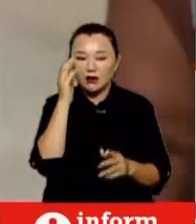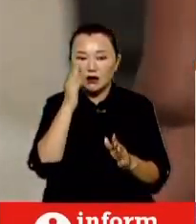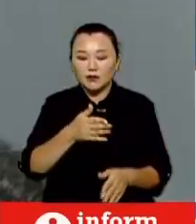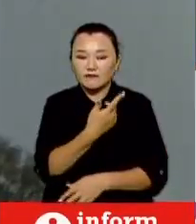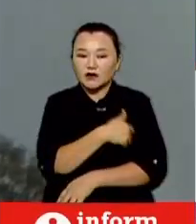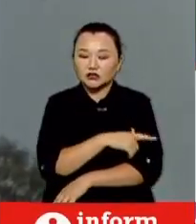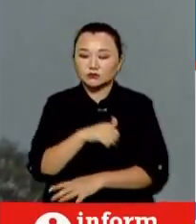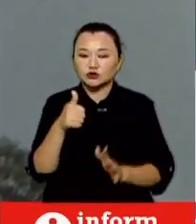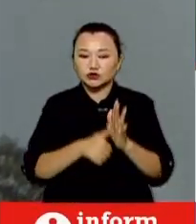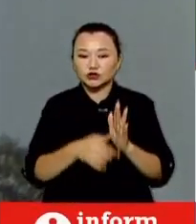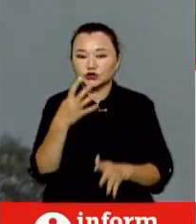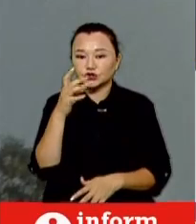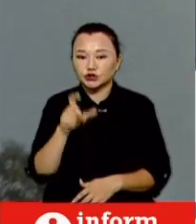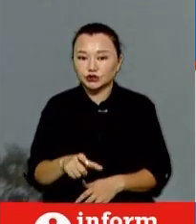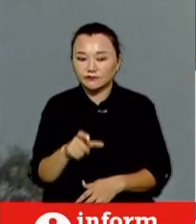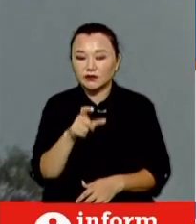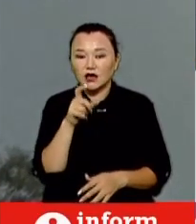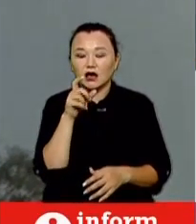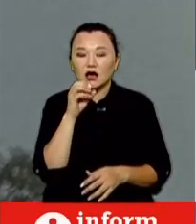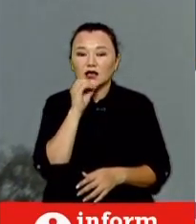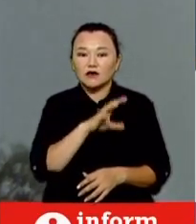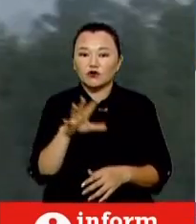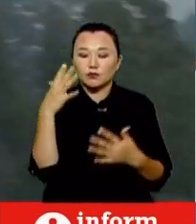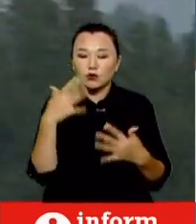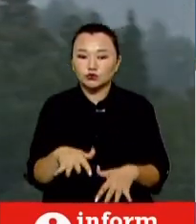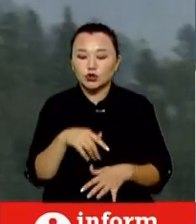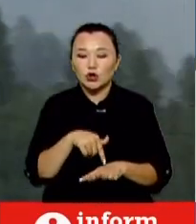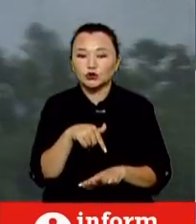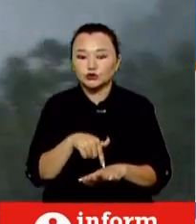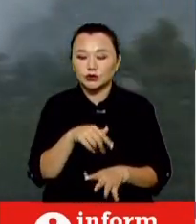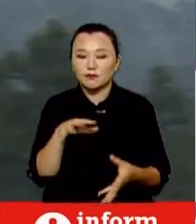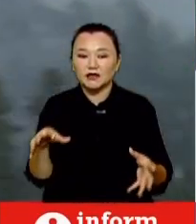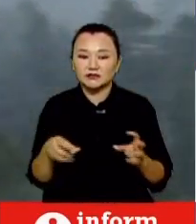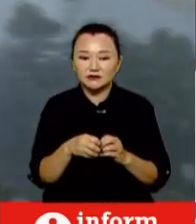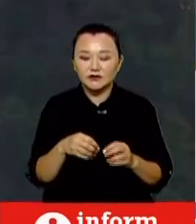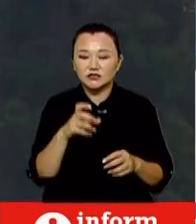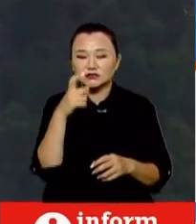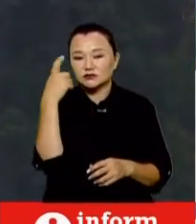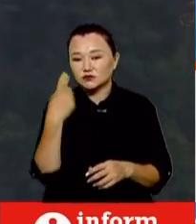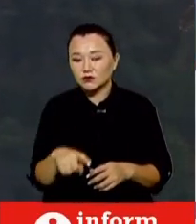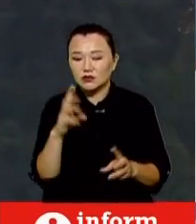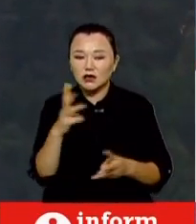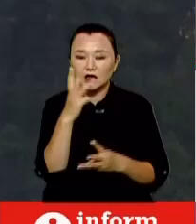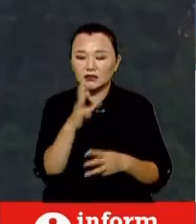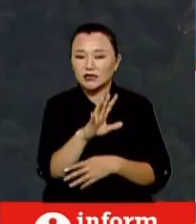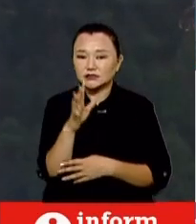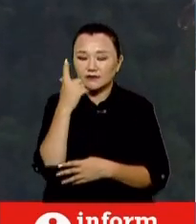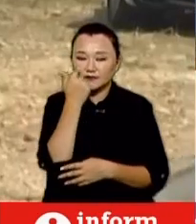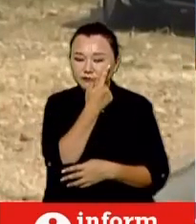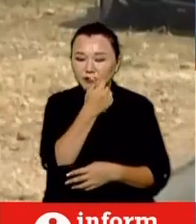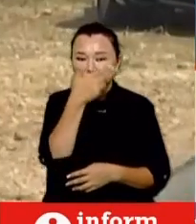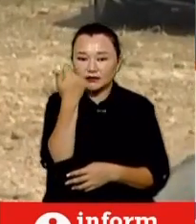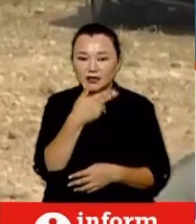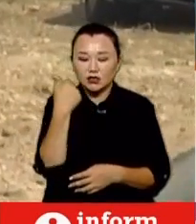врачам 64 человека. А Европа уже ощущает последствия зноя. Горят леса в Испании,